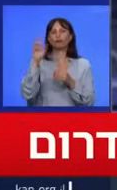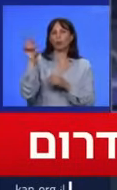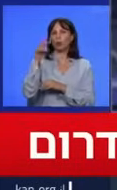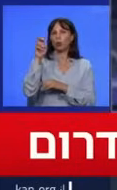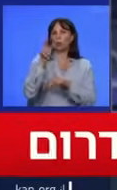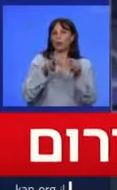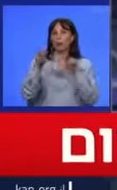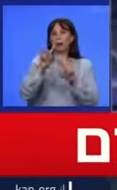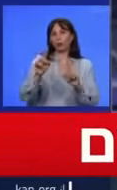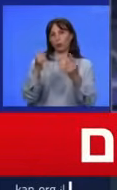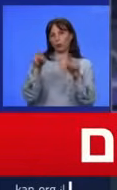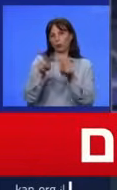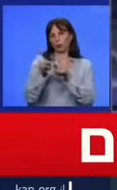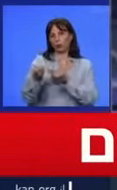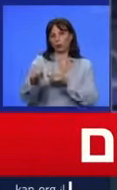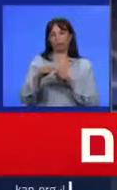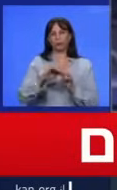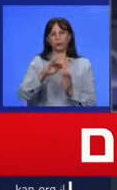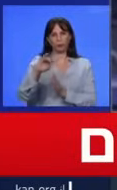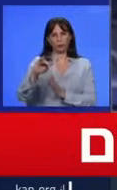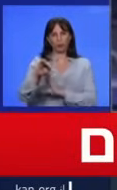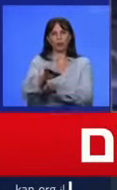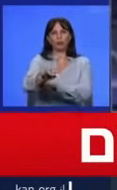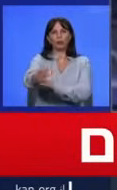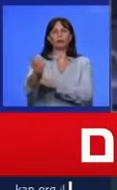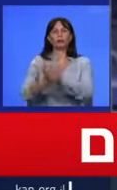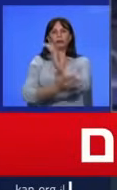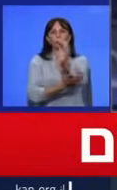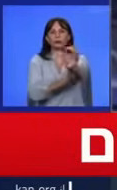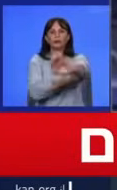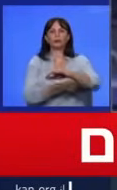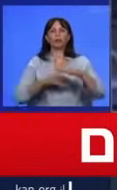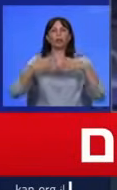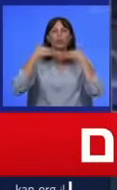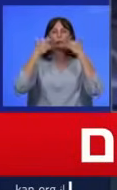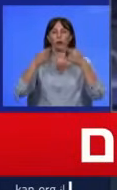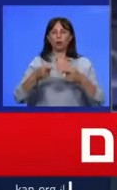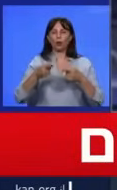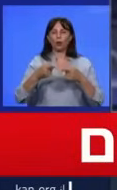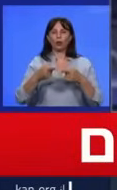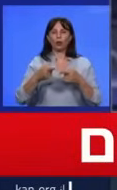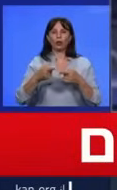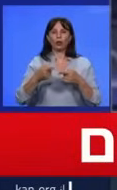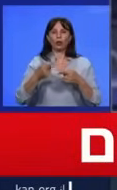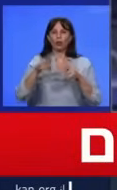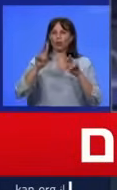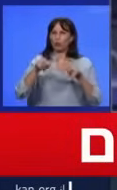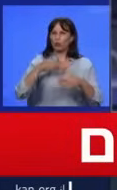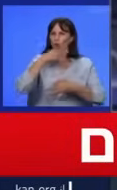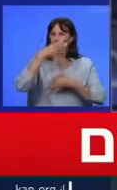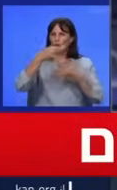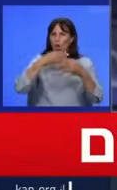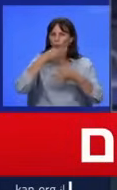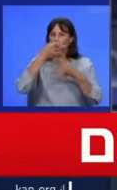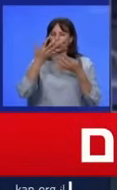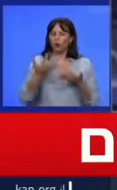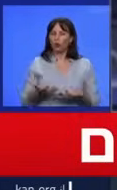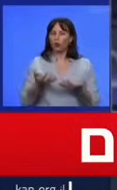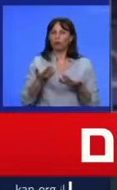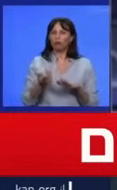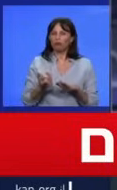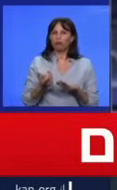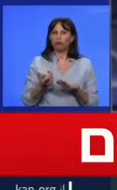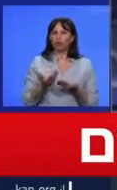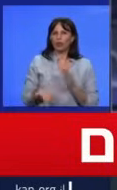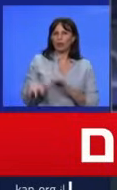כל, הסיפור הזה, אני אלך לזווית מסוימת פה, כי יש פה שאלות כבדות משקל שצפות פה,